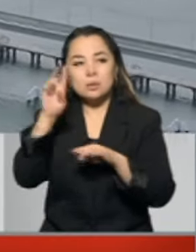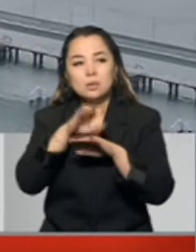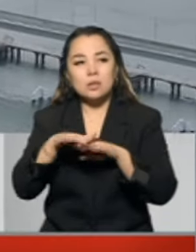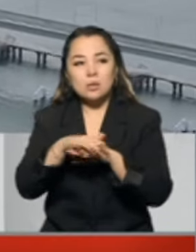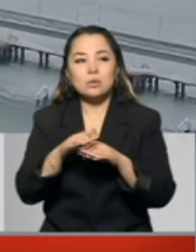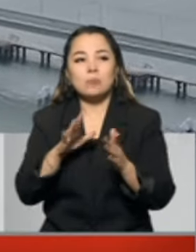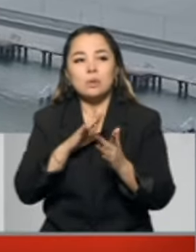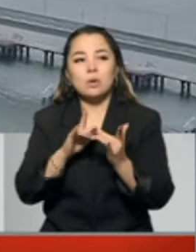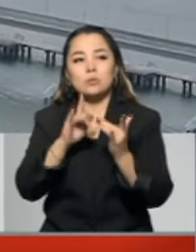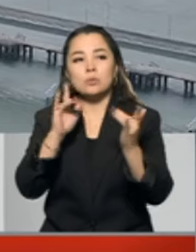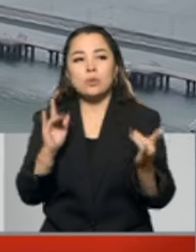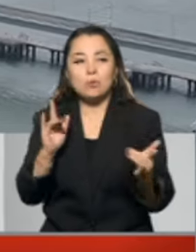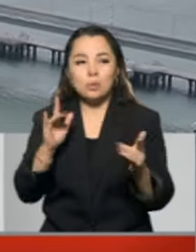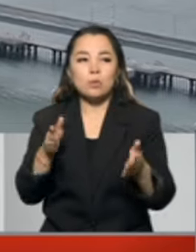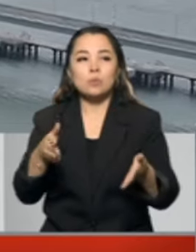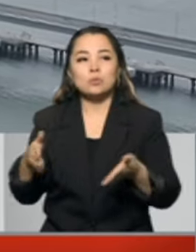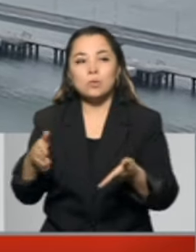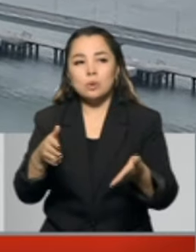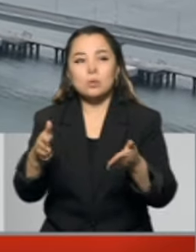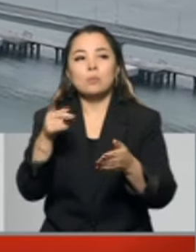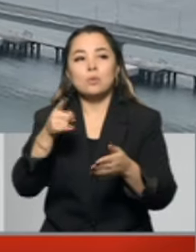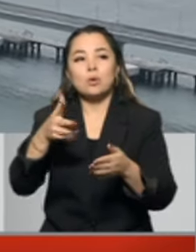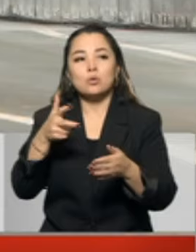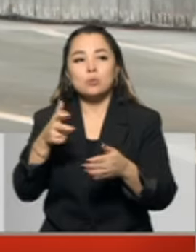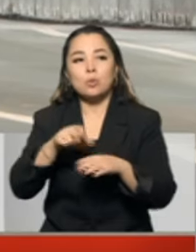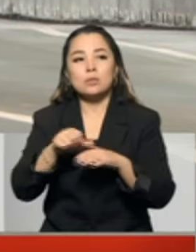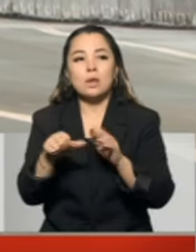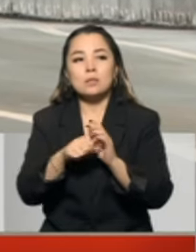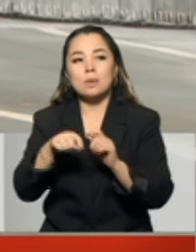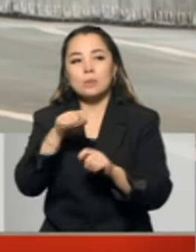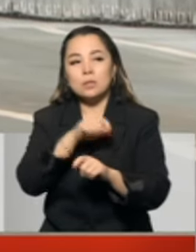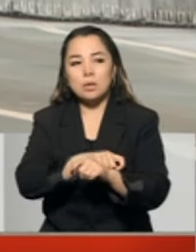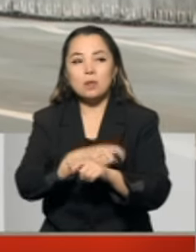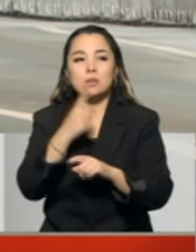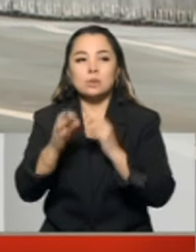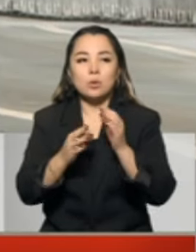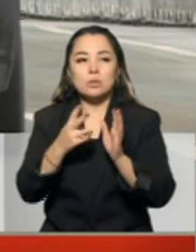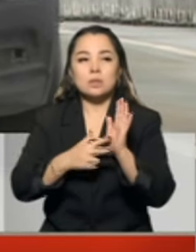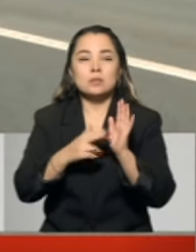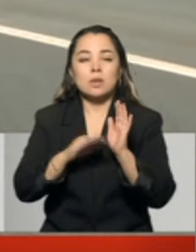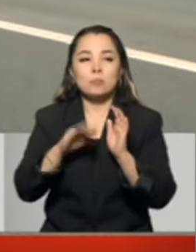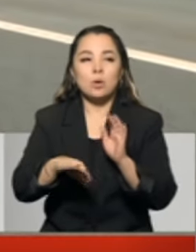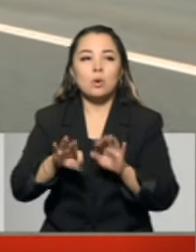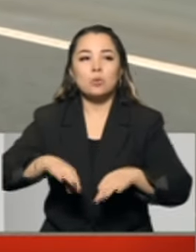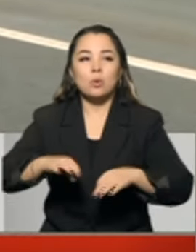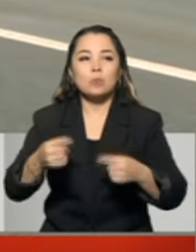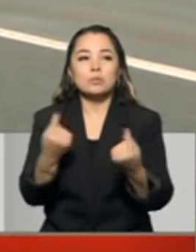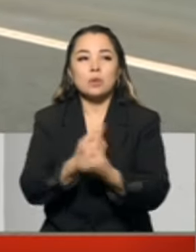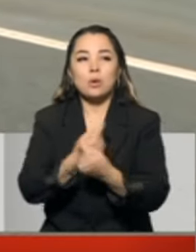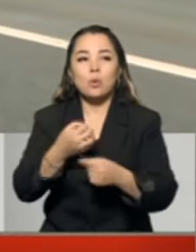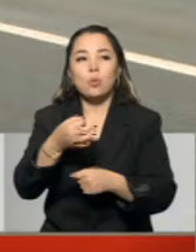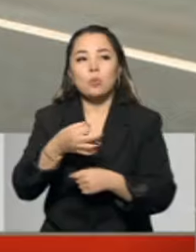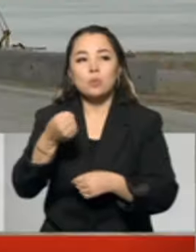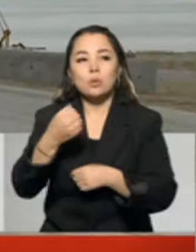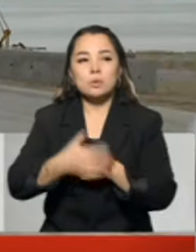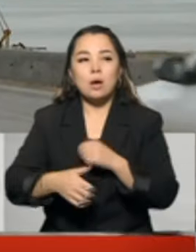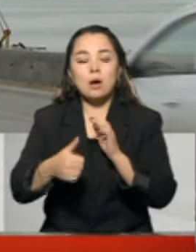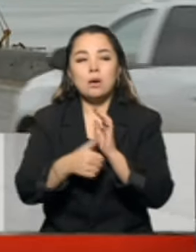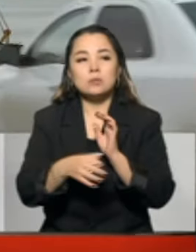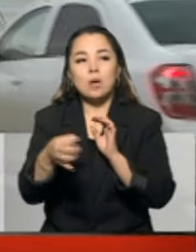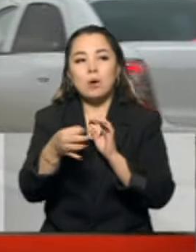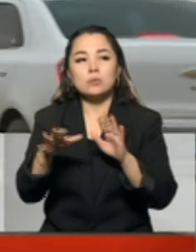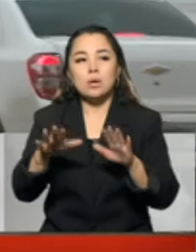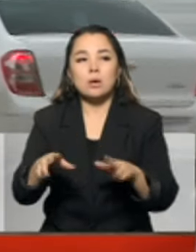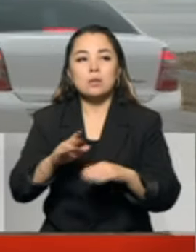ең ұзын екі жолақты көпірдің ұзындығы 1316 метр. Тәулігіне 80 мың көлік өткізе алады. Облыс орталығы мен 6 ауданды